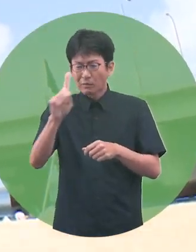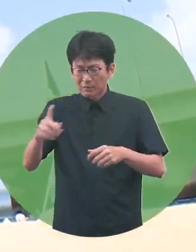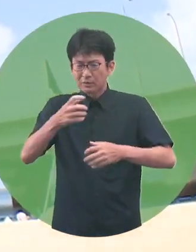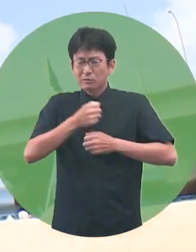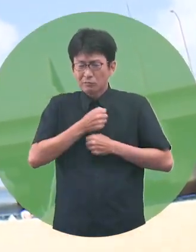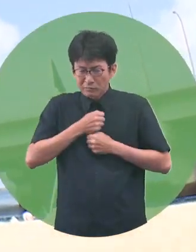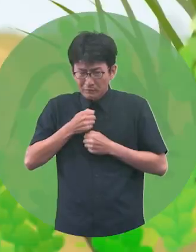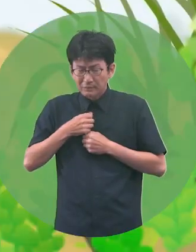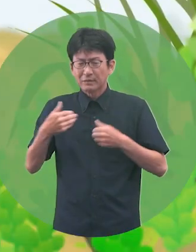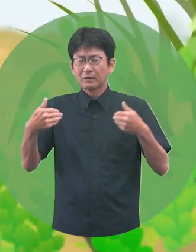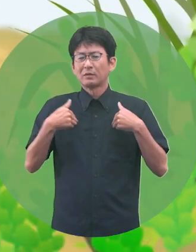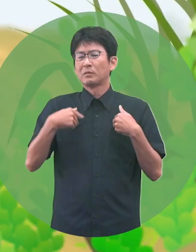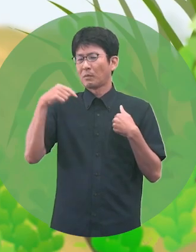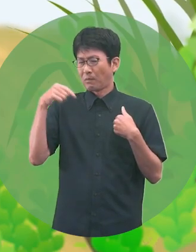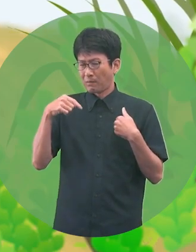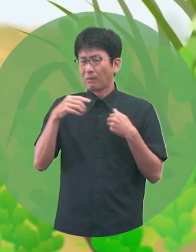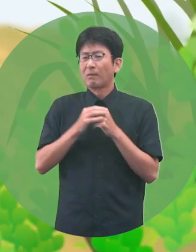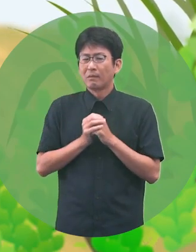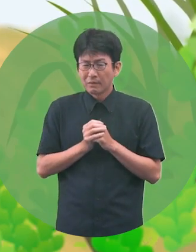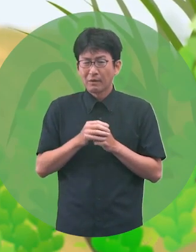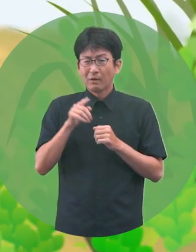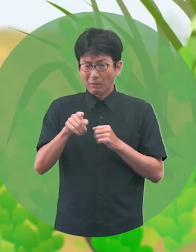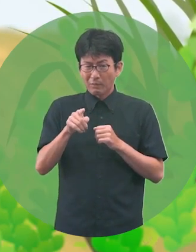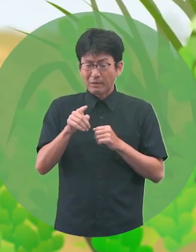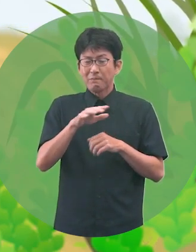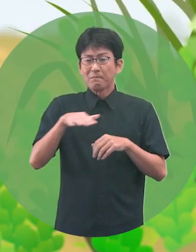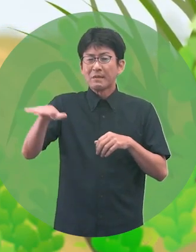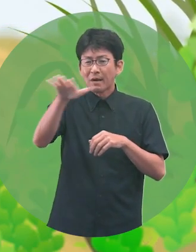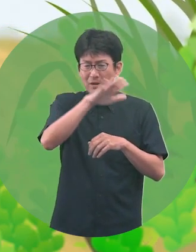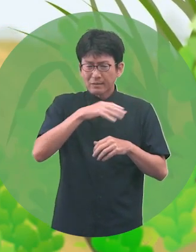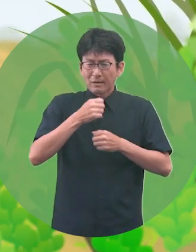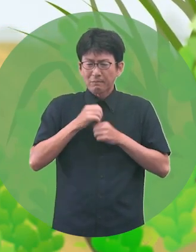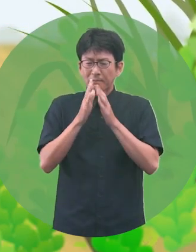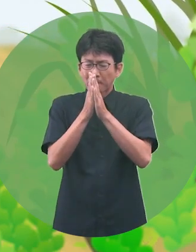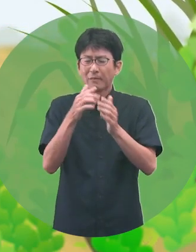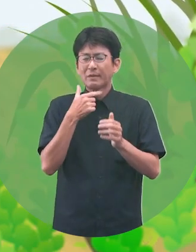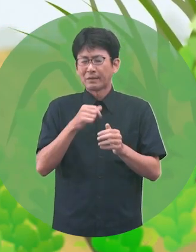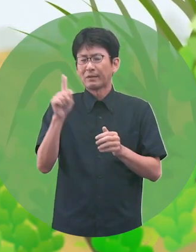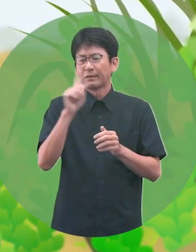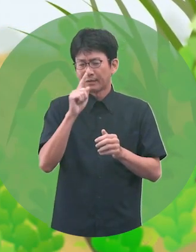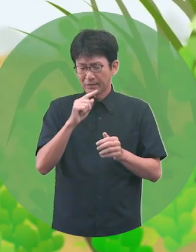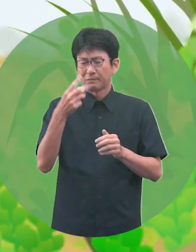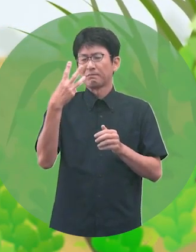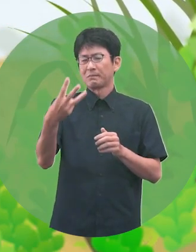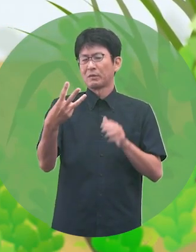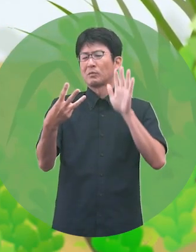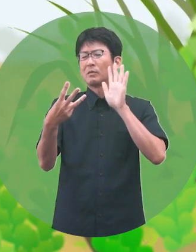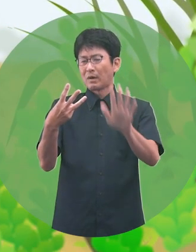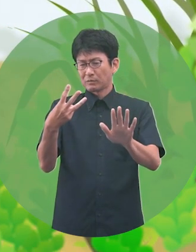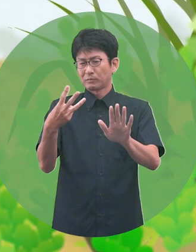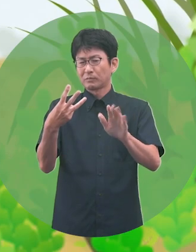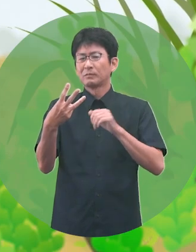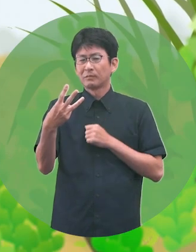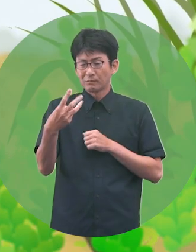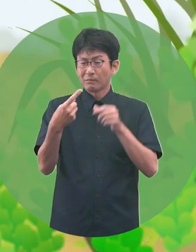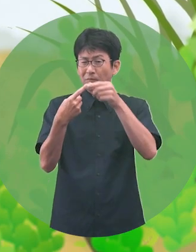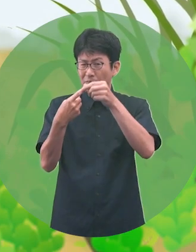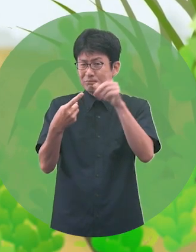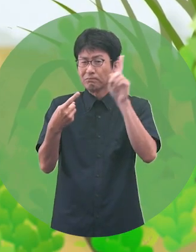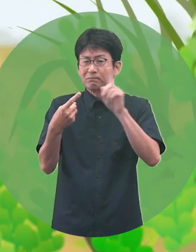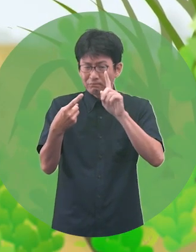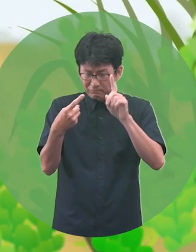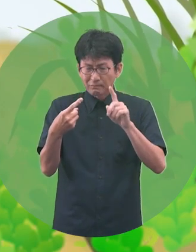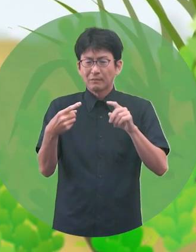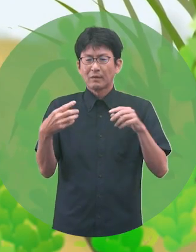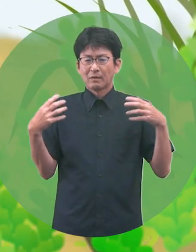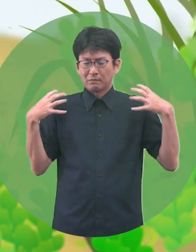ね。 そこで皆さんに守っていただきたい3つの注意事項があります。 1つ目はライフ